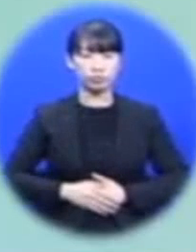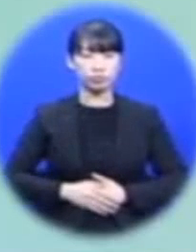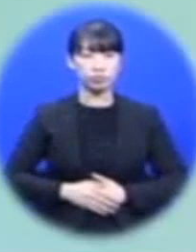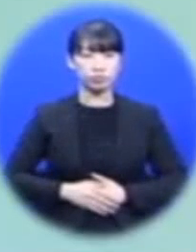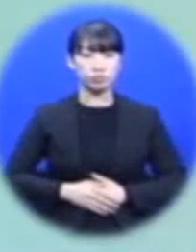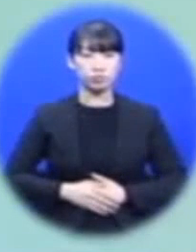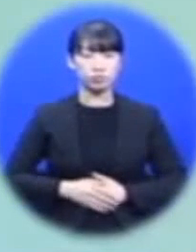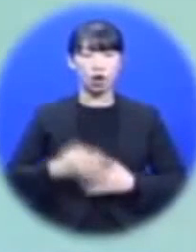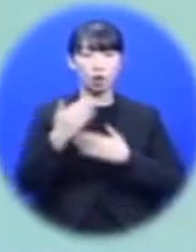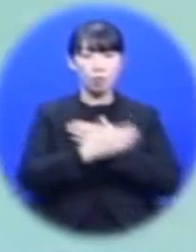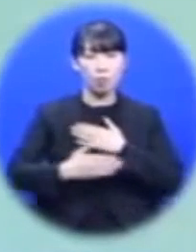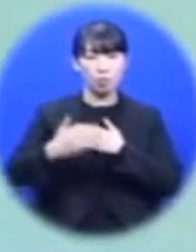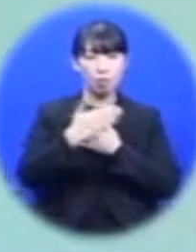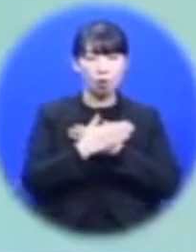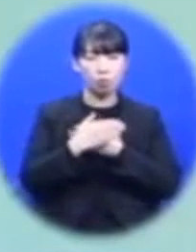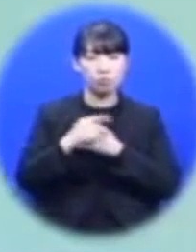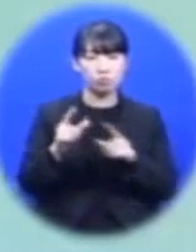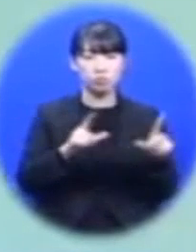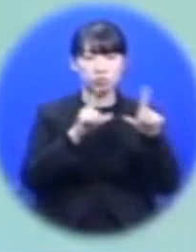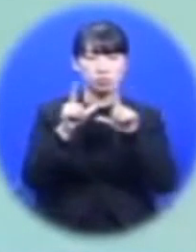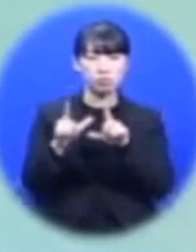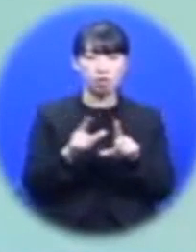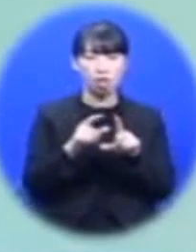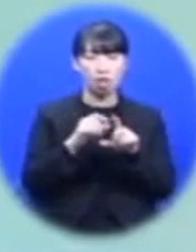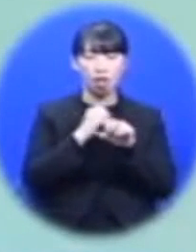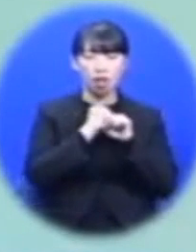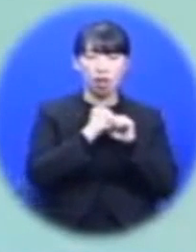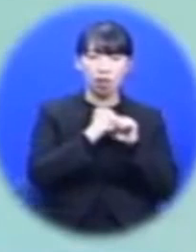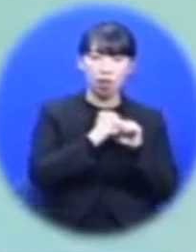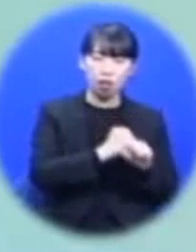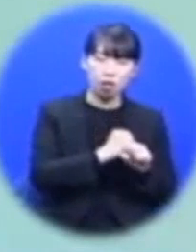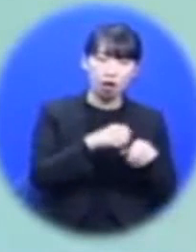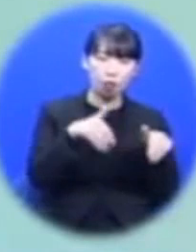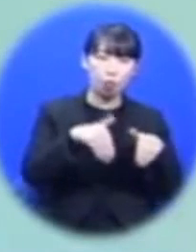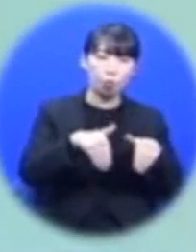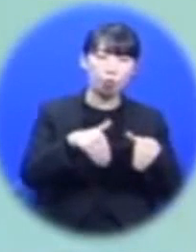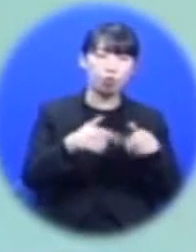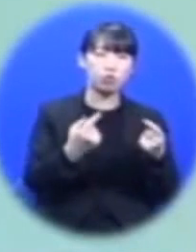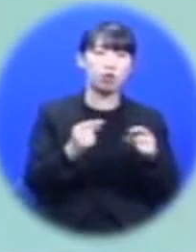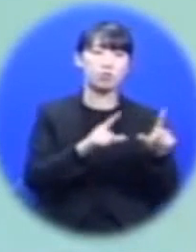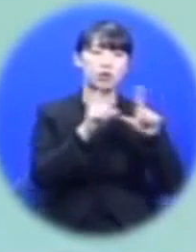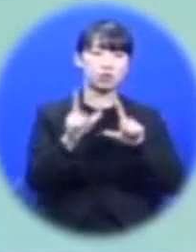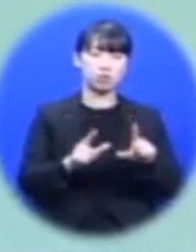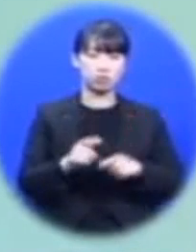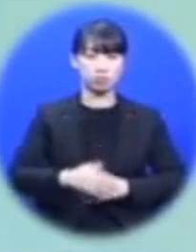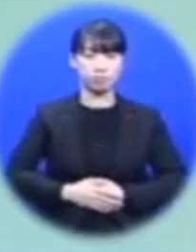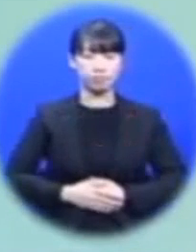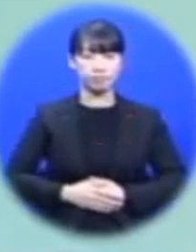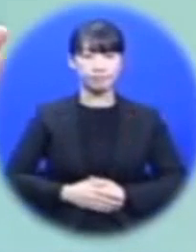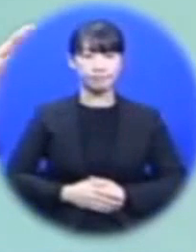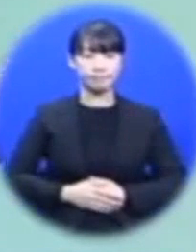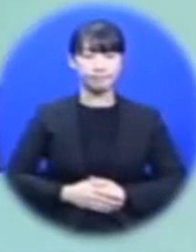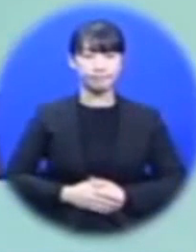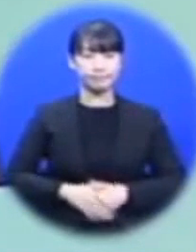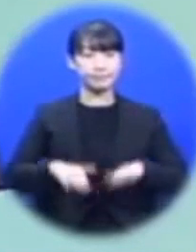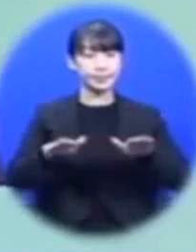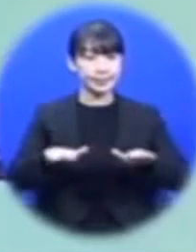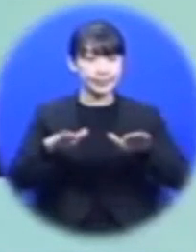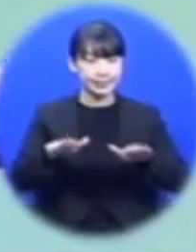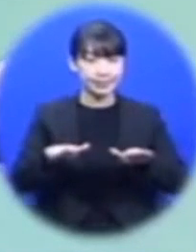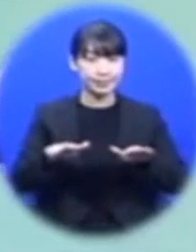생명에 묶여서 평생 종노릇 하고 살게 되는 것입니다 자이 시간에